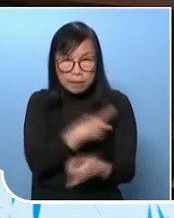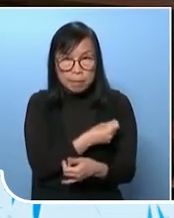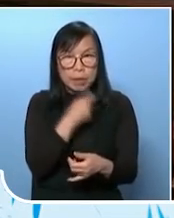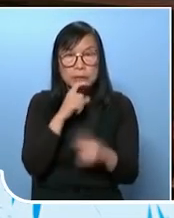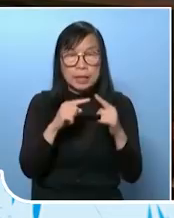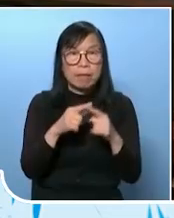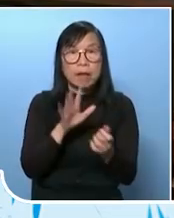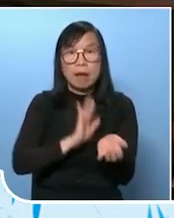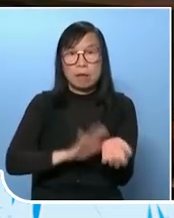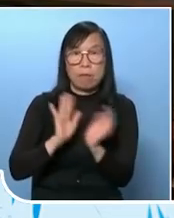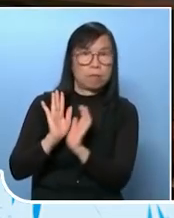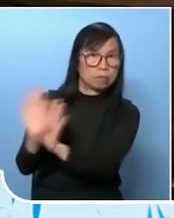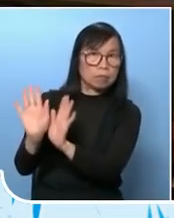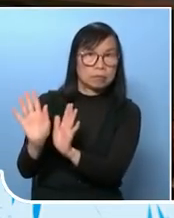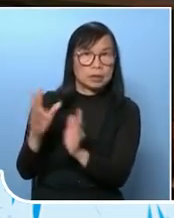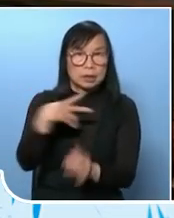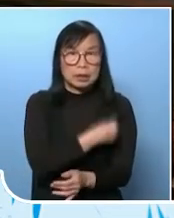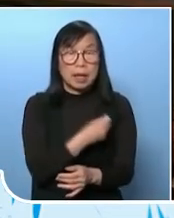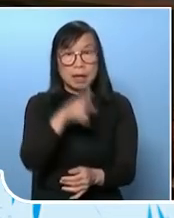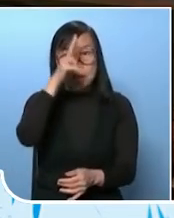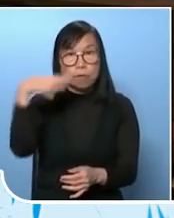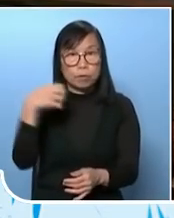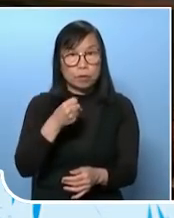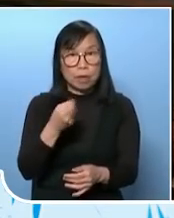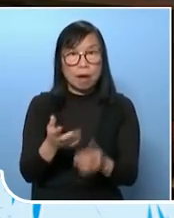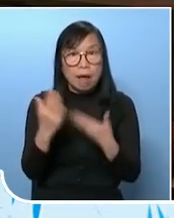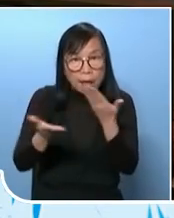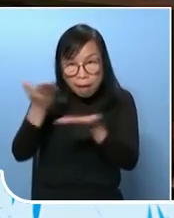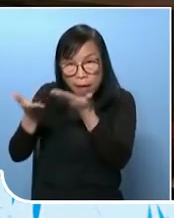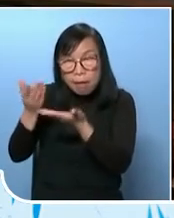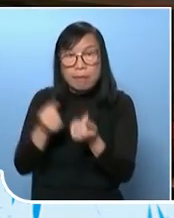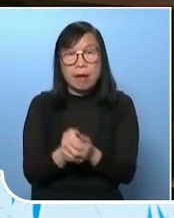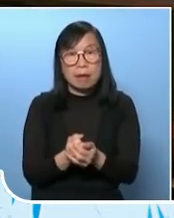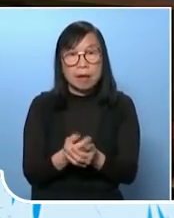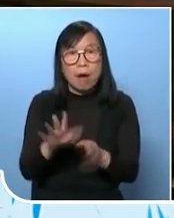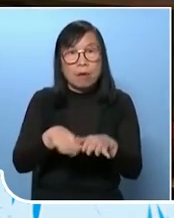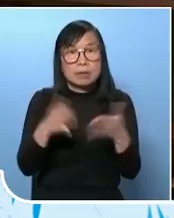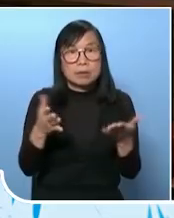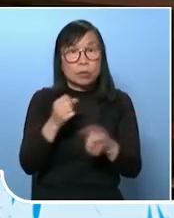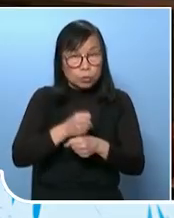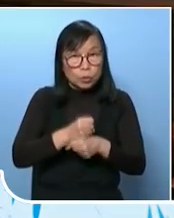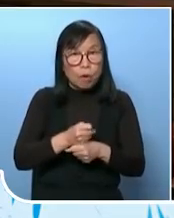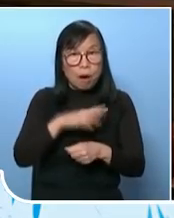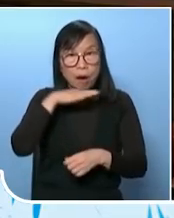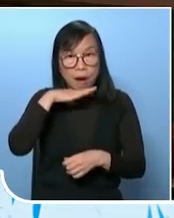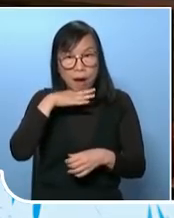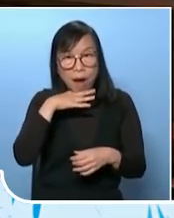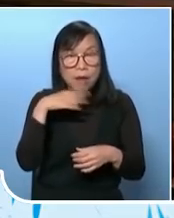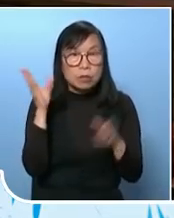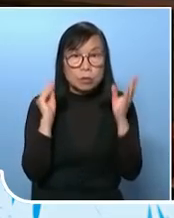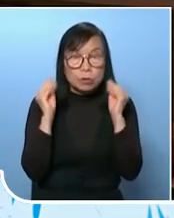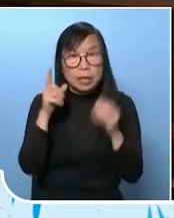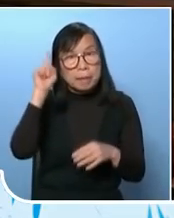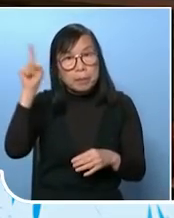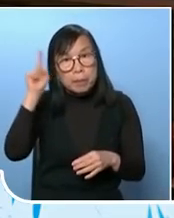抗拒接種。行政長官，你就處理起底行為武器化已經開始了工作，而虛假信息其實每一